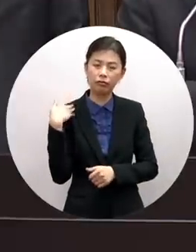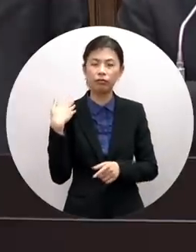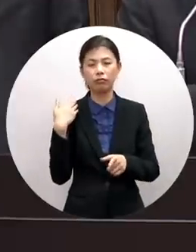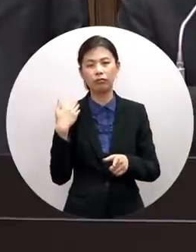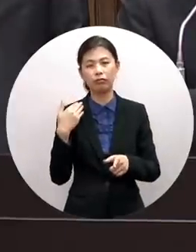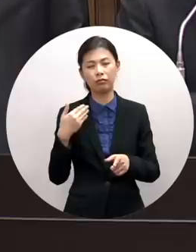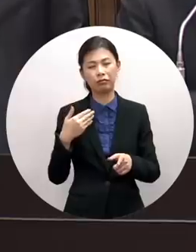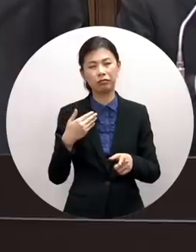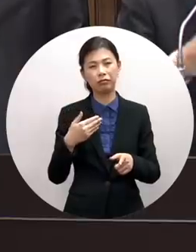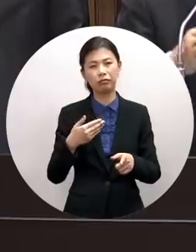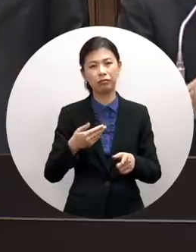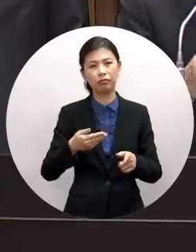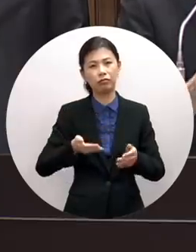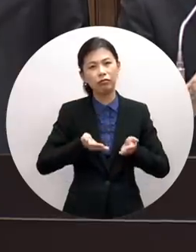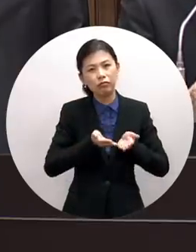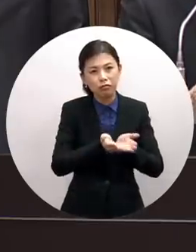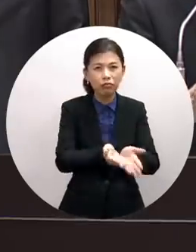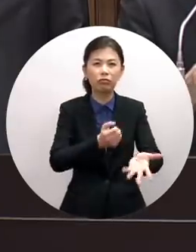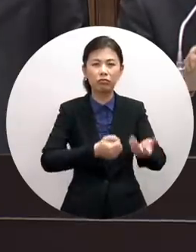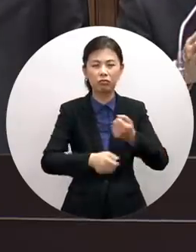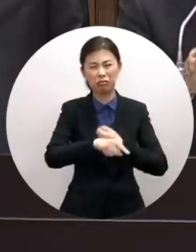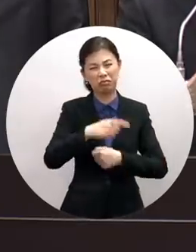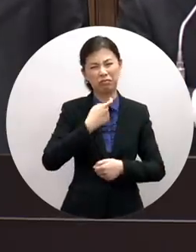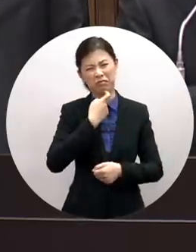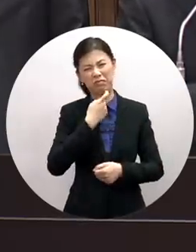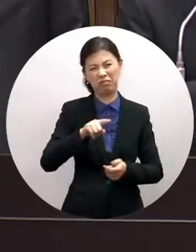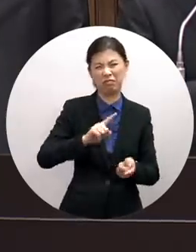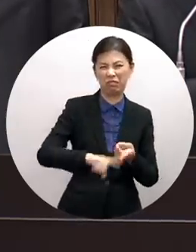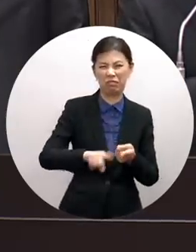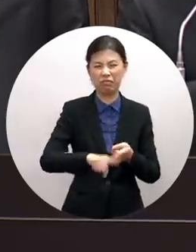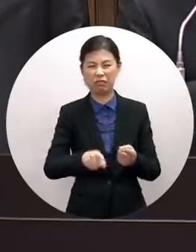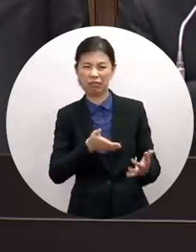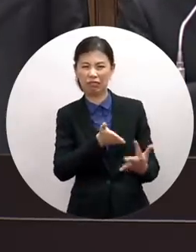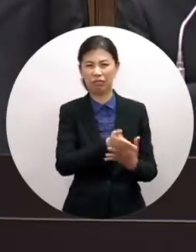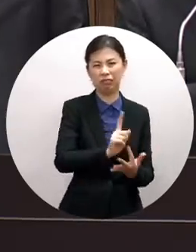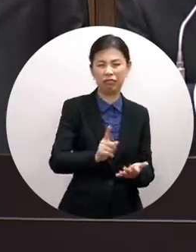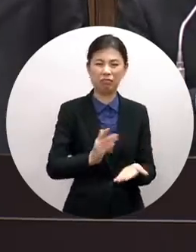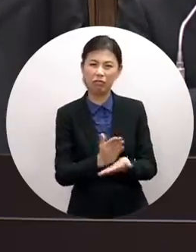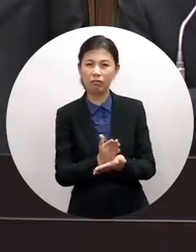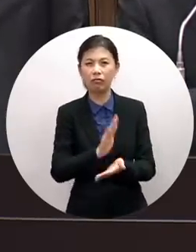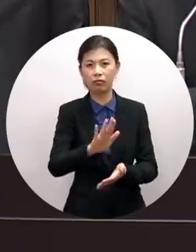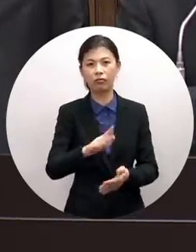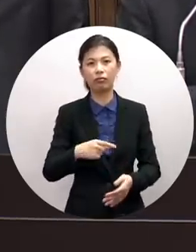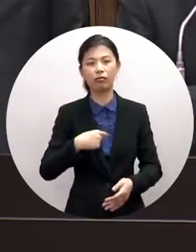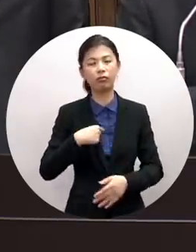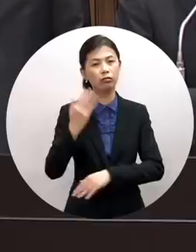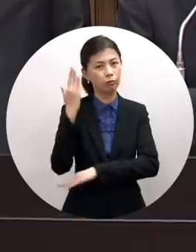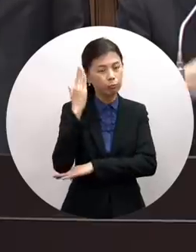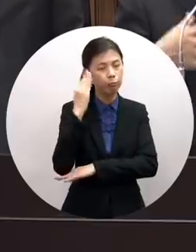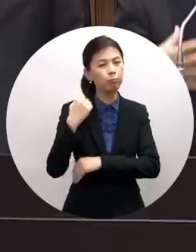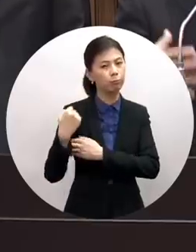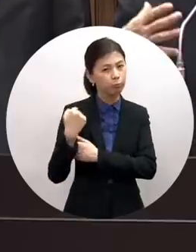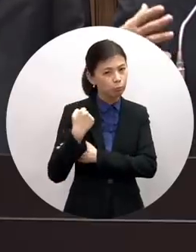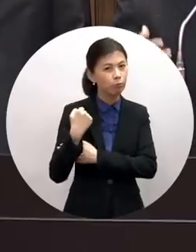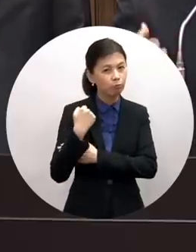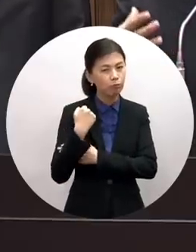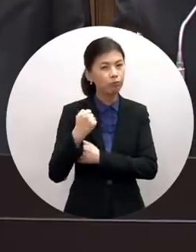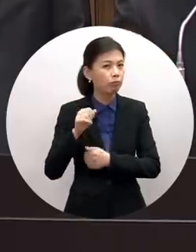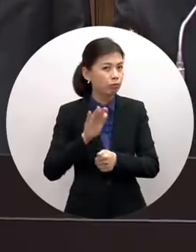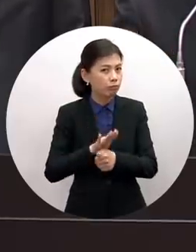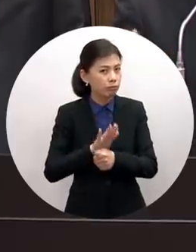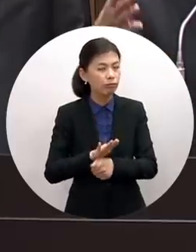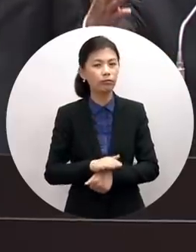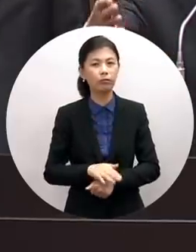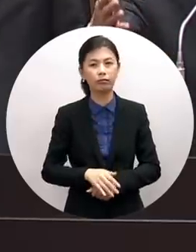有让人质疑，或者有让人批评的地方，政府做这一方面的努力，就是